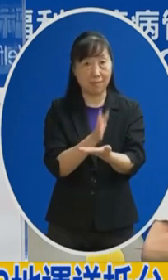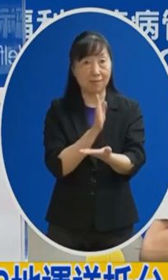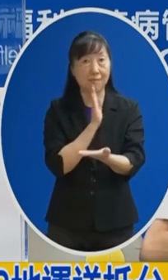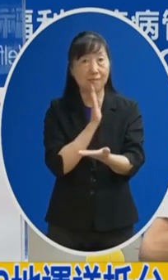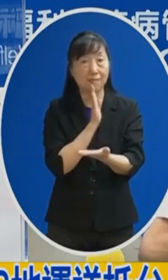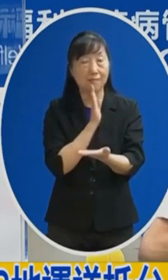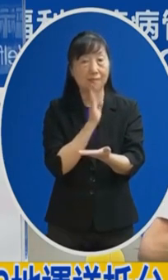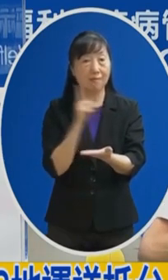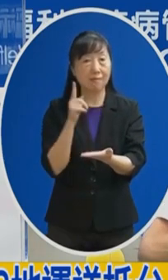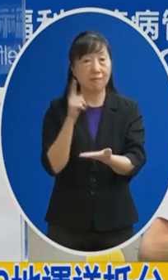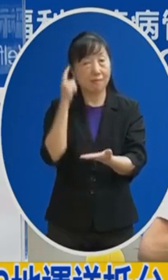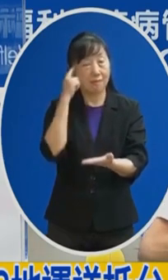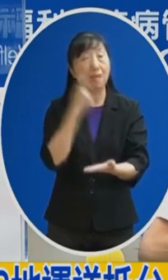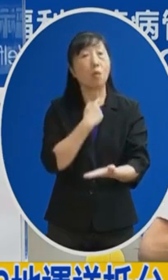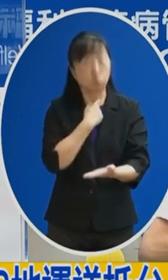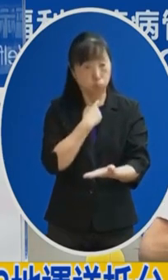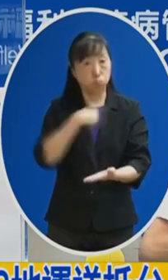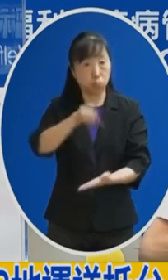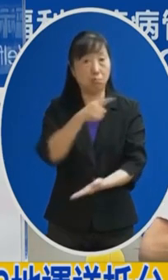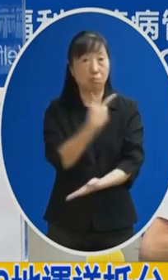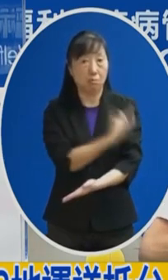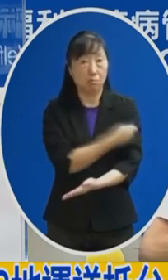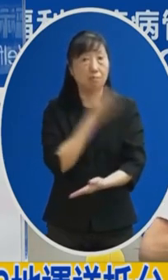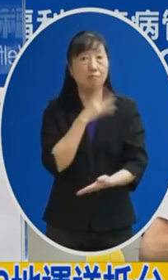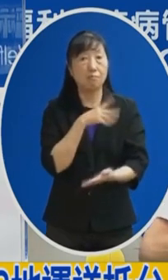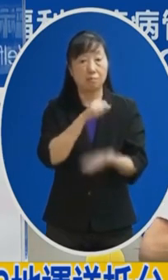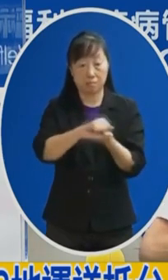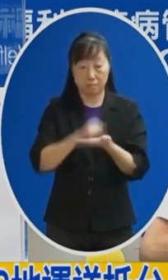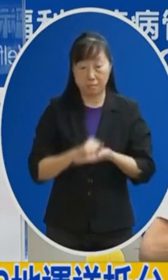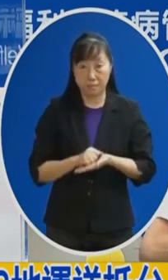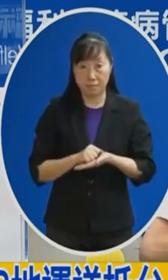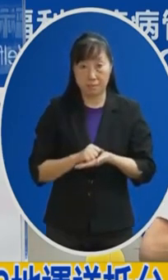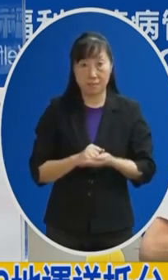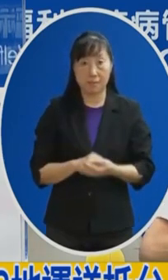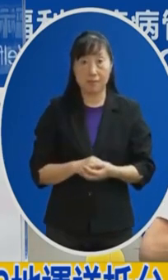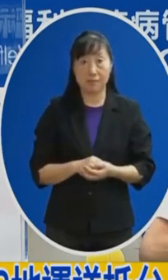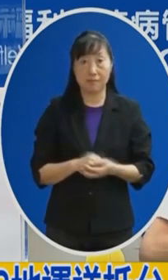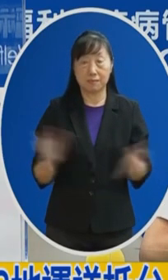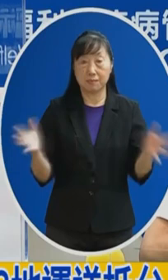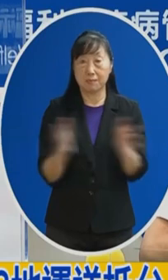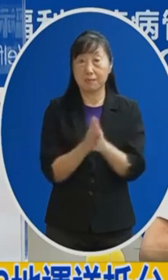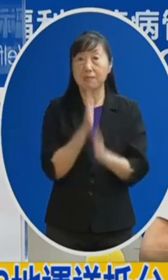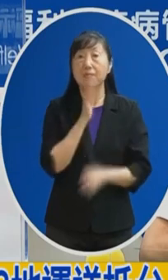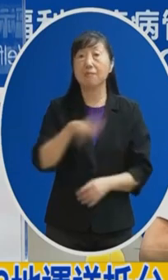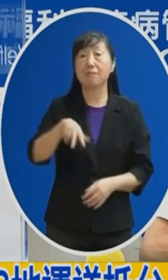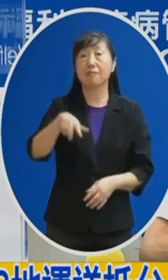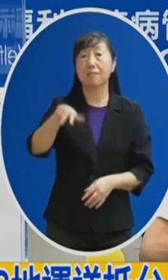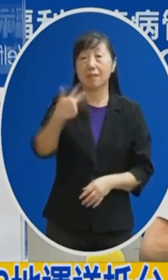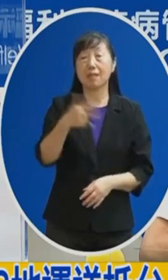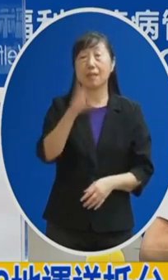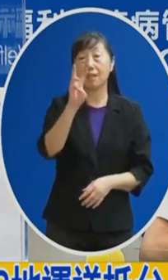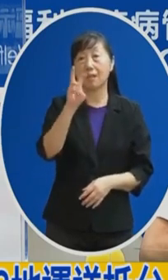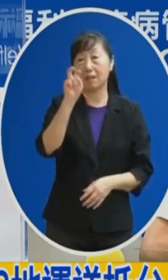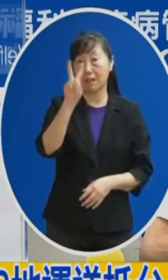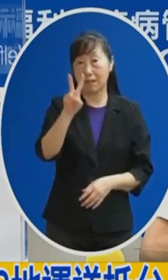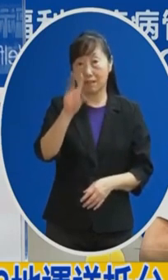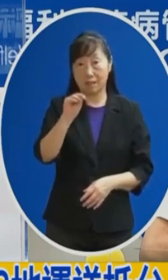整个意愿登记的部分，意愿登记总共已经有732万